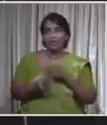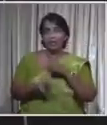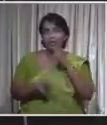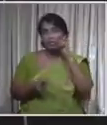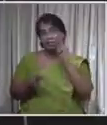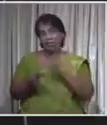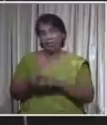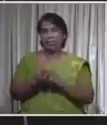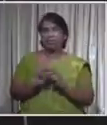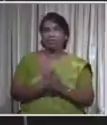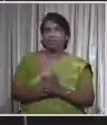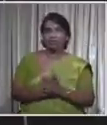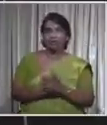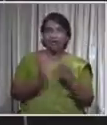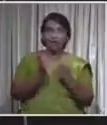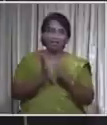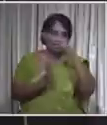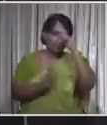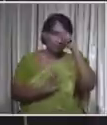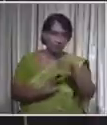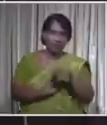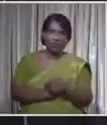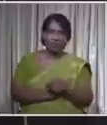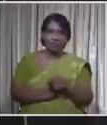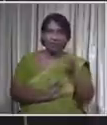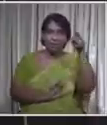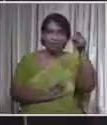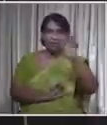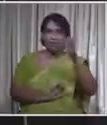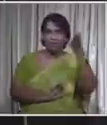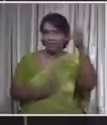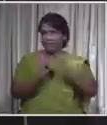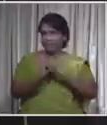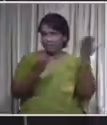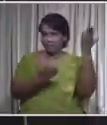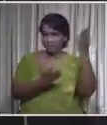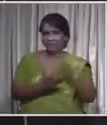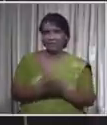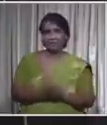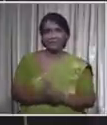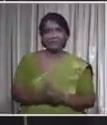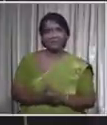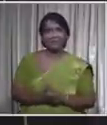යාළුවා රාජකරුණ මහත්තයා මෙයාට නෙමෙයි මෙයා ගත්ත මඟුලක් නැහැ හරිද